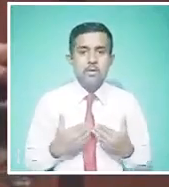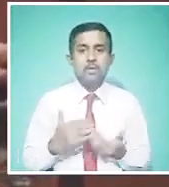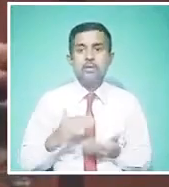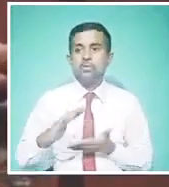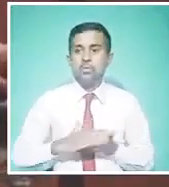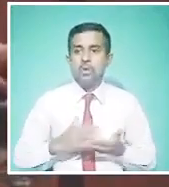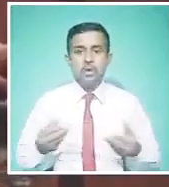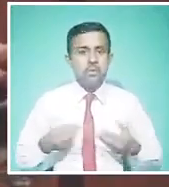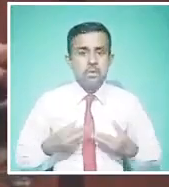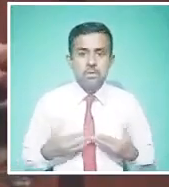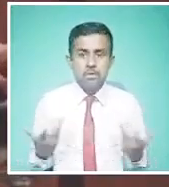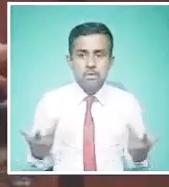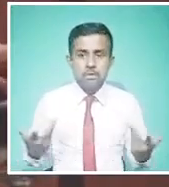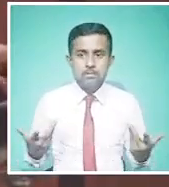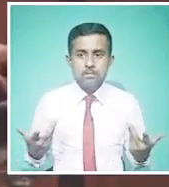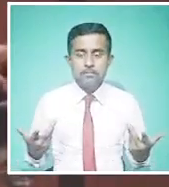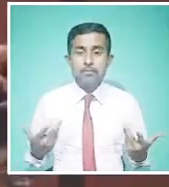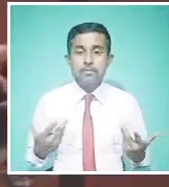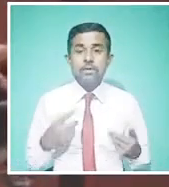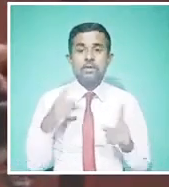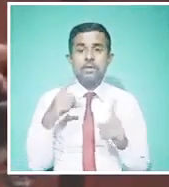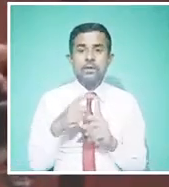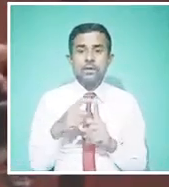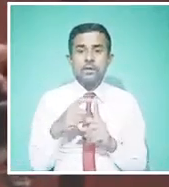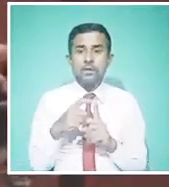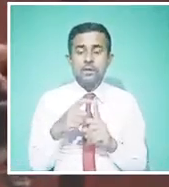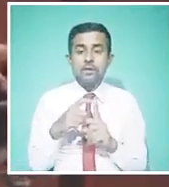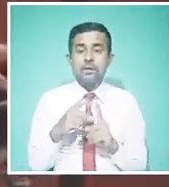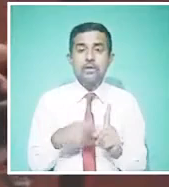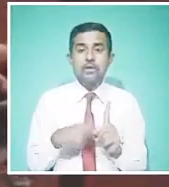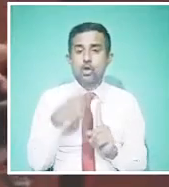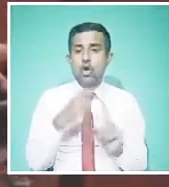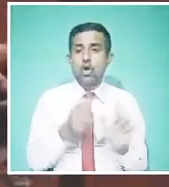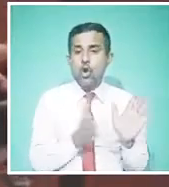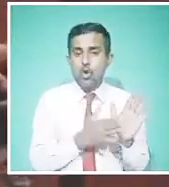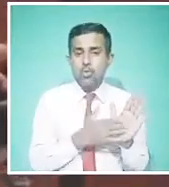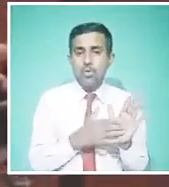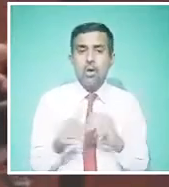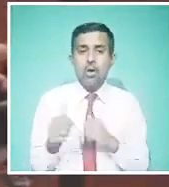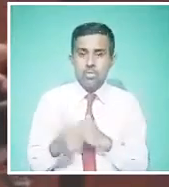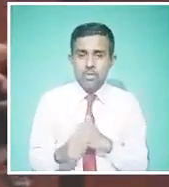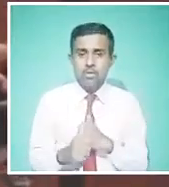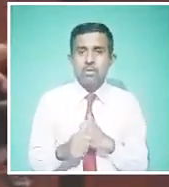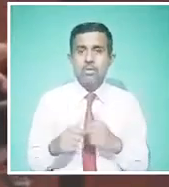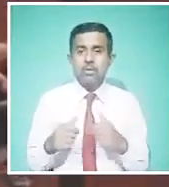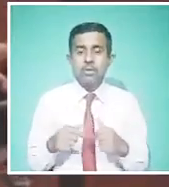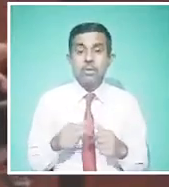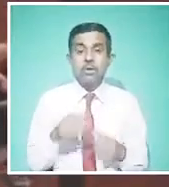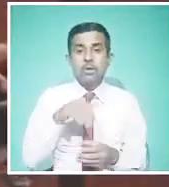குழு கூட்டங்கள் கூட்டப்படுவதற்கு நடவடிக்கை எடுக்கப்பட வேண்டும். அதிலே விவசாயிகளுடைய பிரச்சனைகள்,